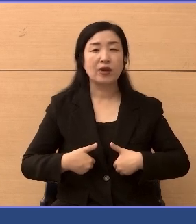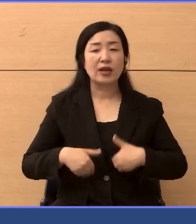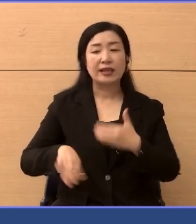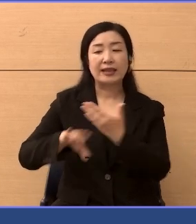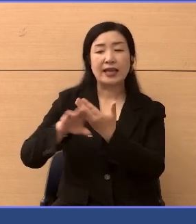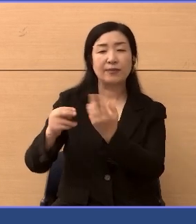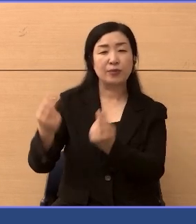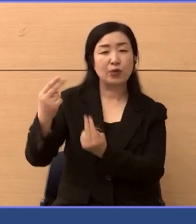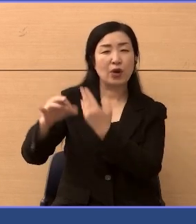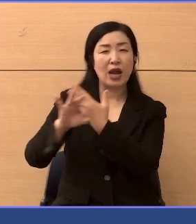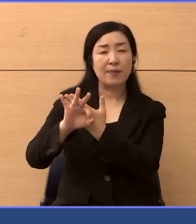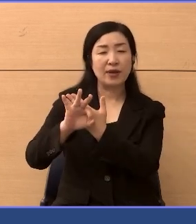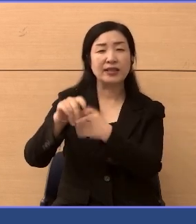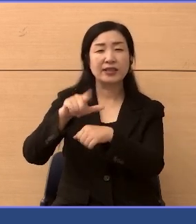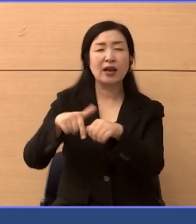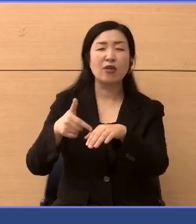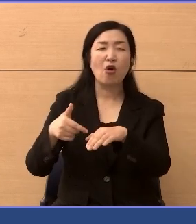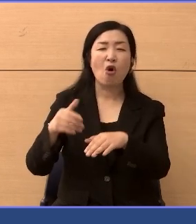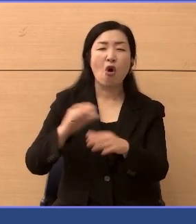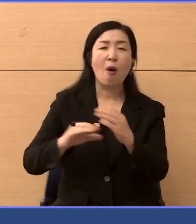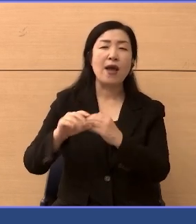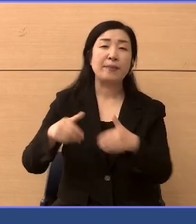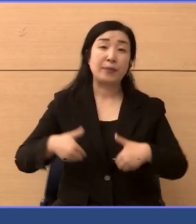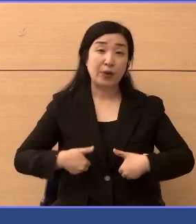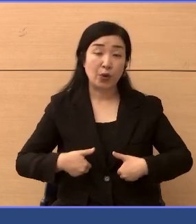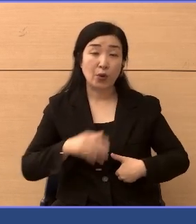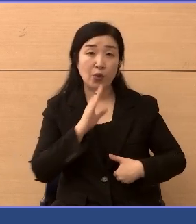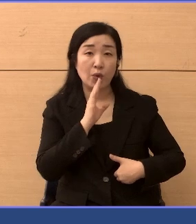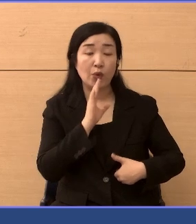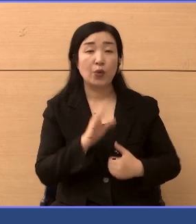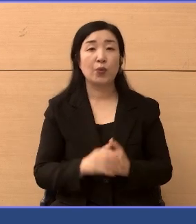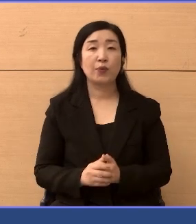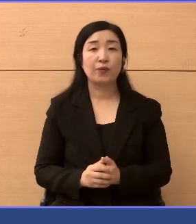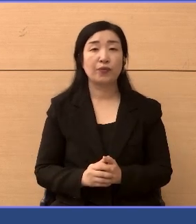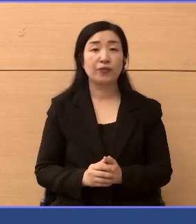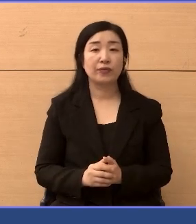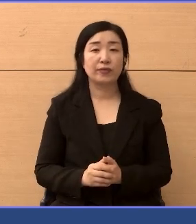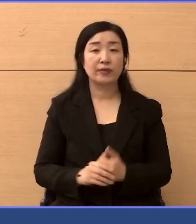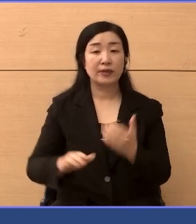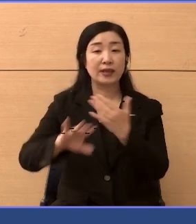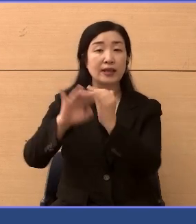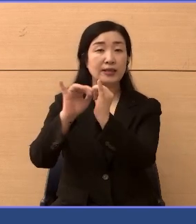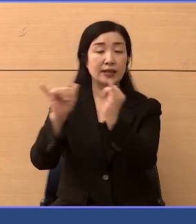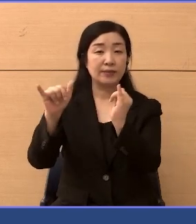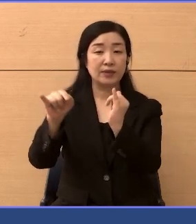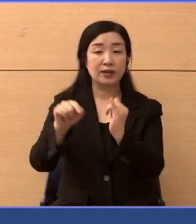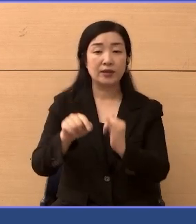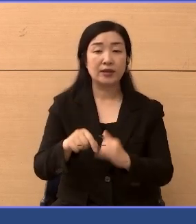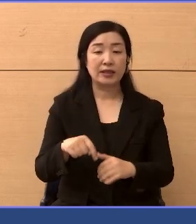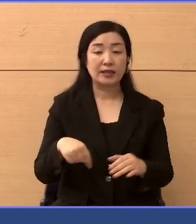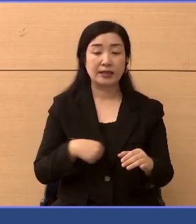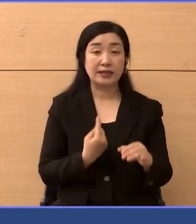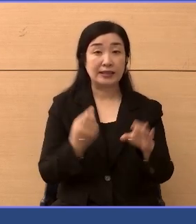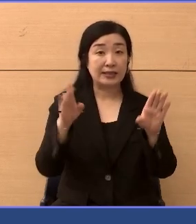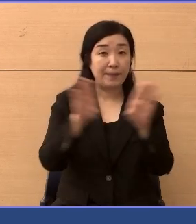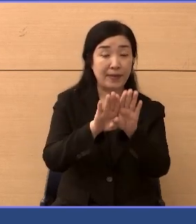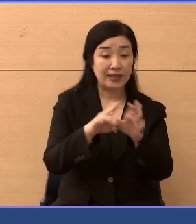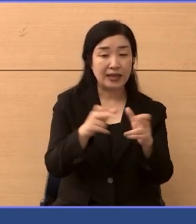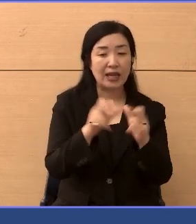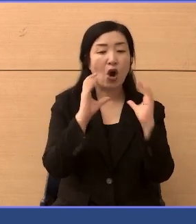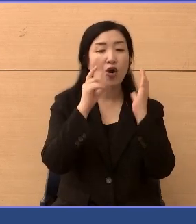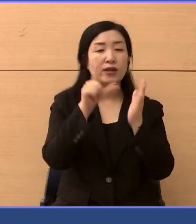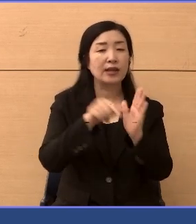많이 have 걸리기 often 때문에 이 had 점이 other 어려울 수가 people take 있고요. decisions 또 for them 많은 in 사람들이 사실 childhood and teenage ASD and early